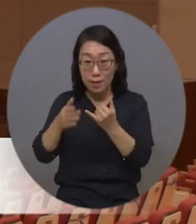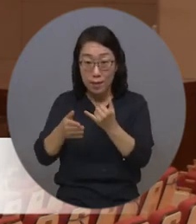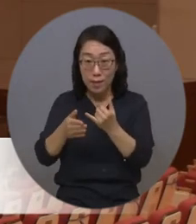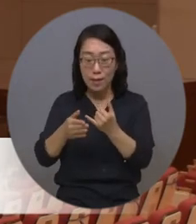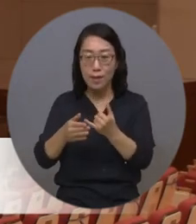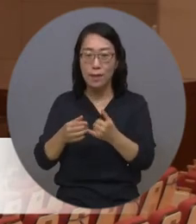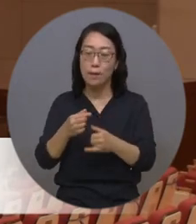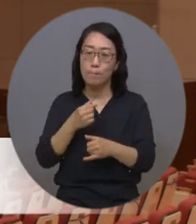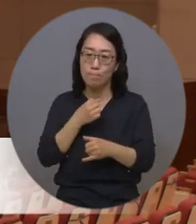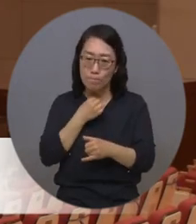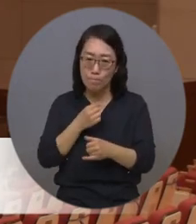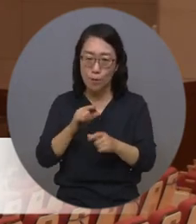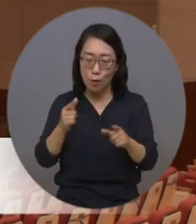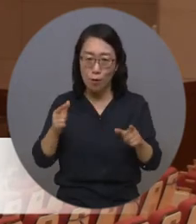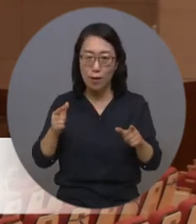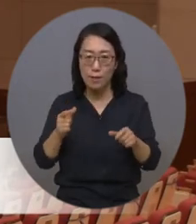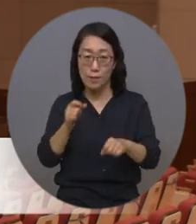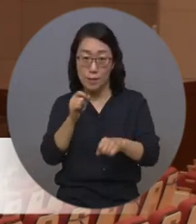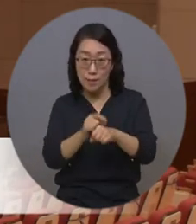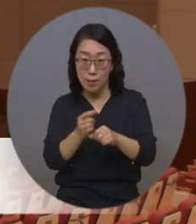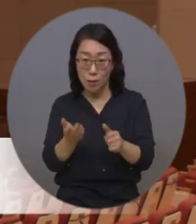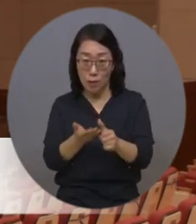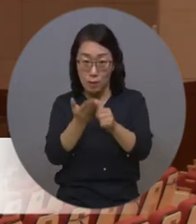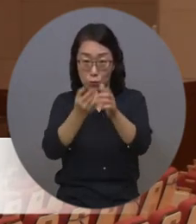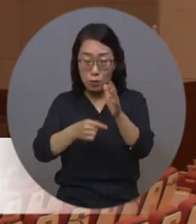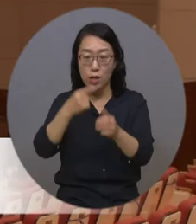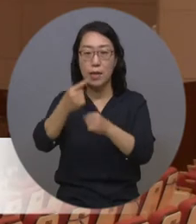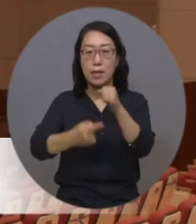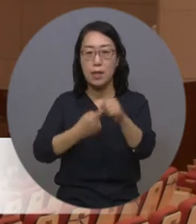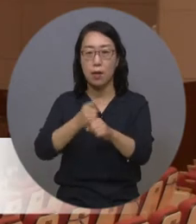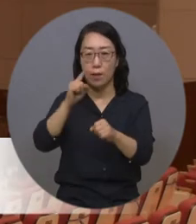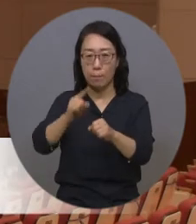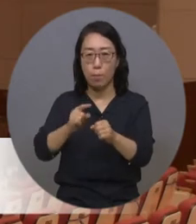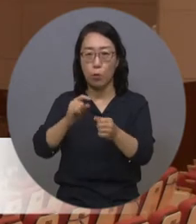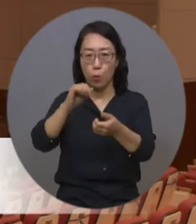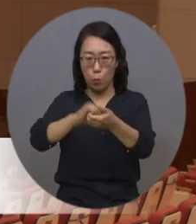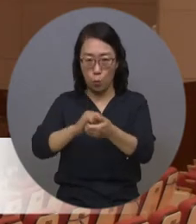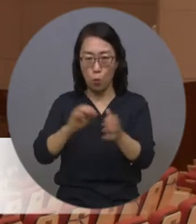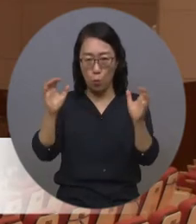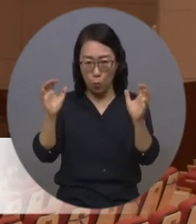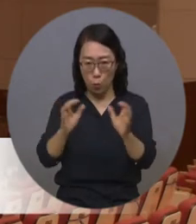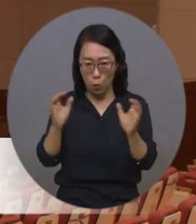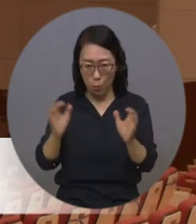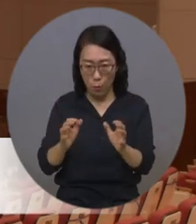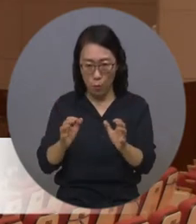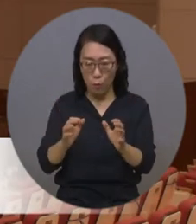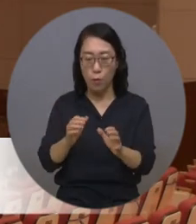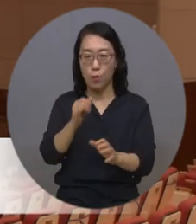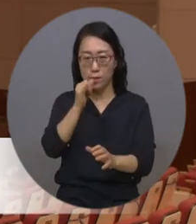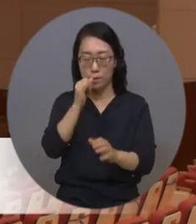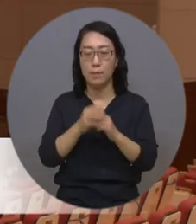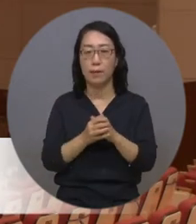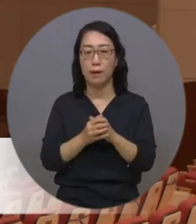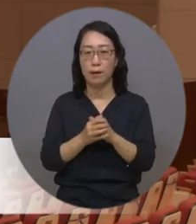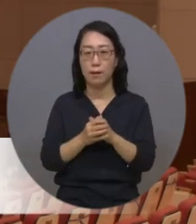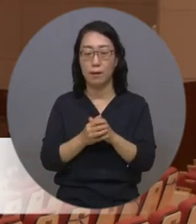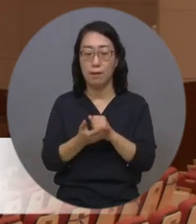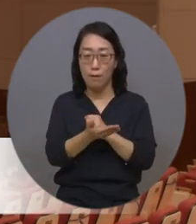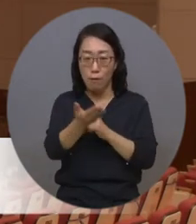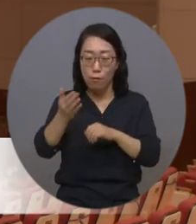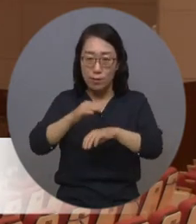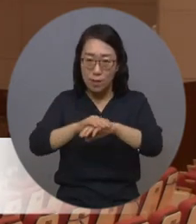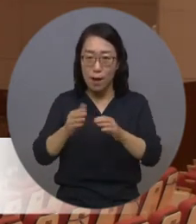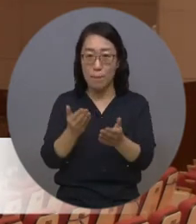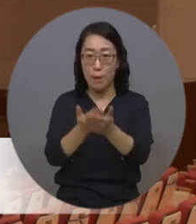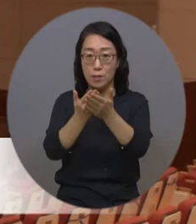자질을 갖추기 위해서 1년에 한 번씩 모여서 함께 연주하는 곳입니다. 아이들이 더 잘 성장할